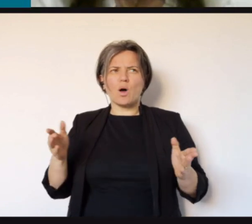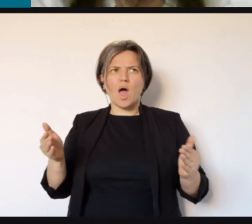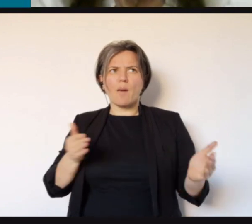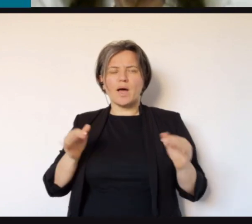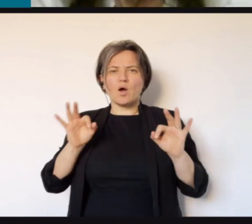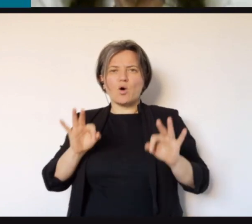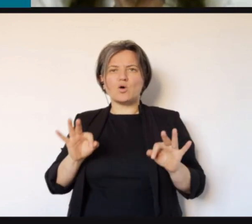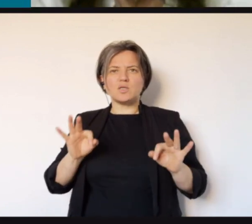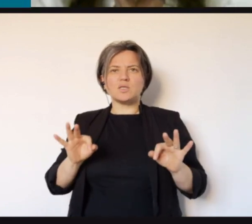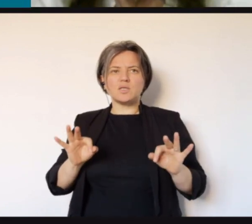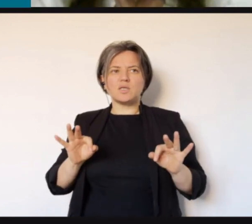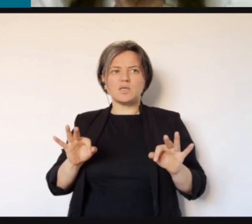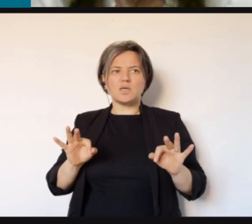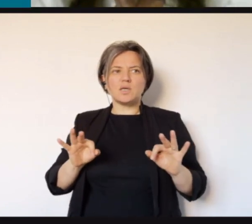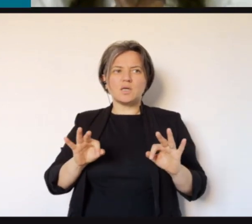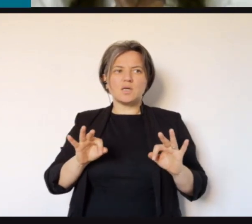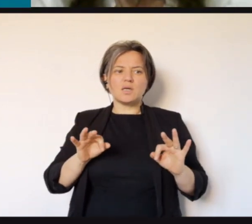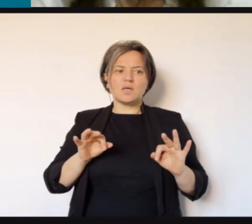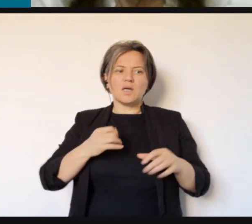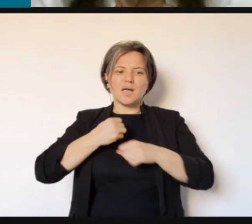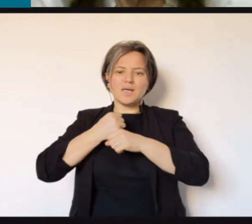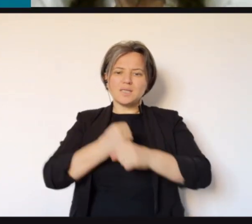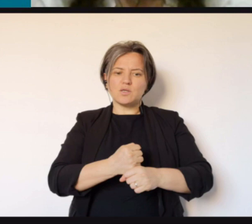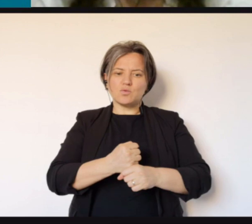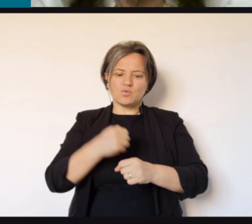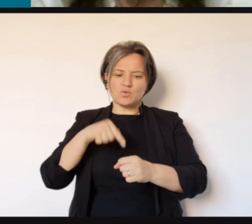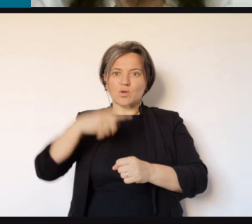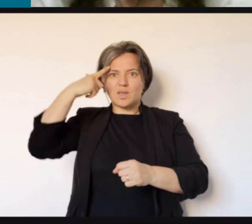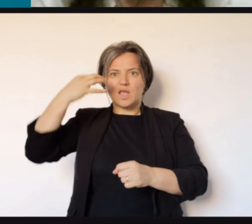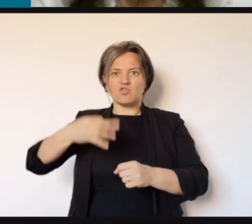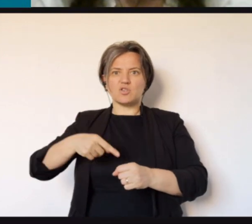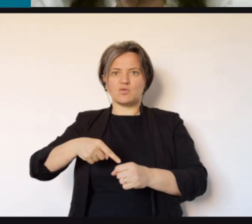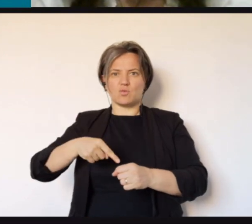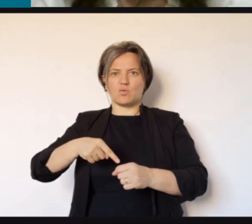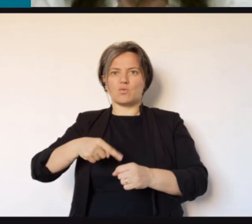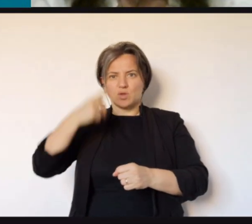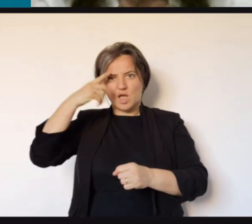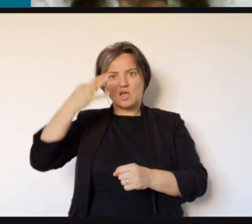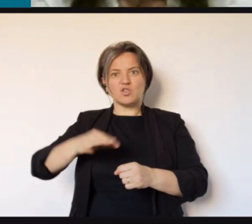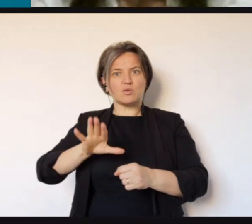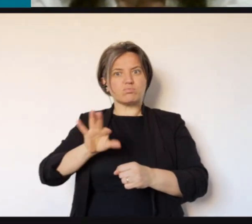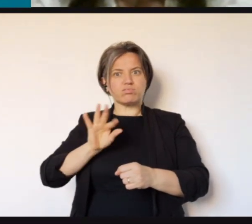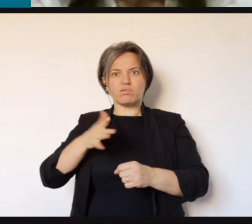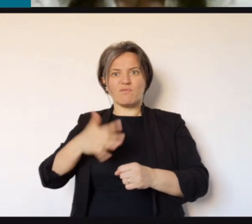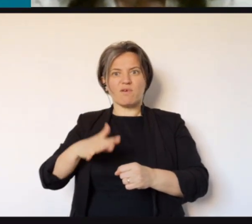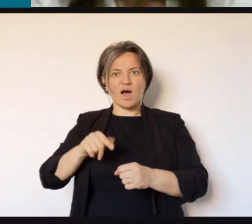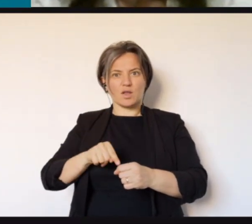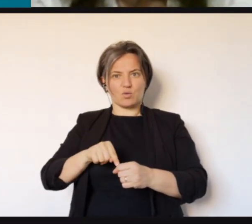emergenza importante, quelle istituzioni hanno preso delle decisioni,